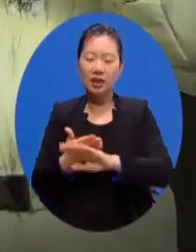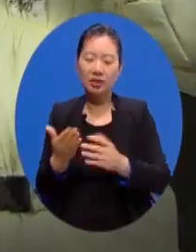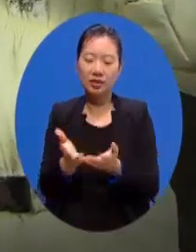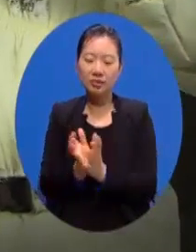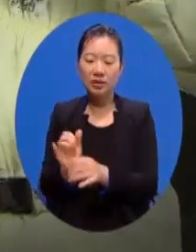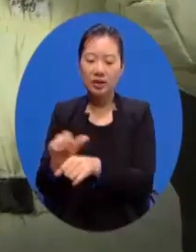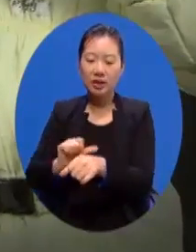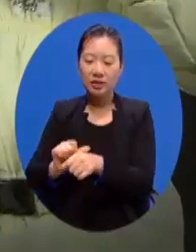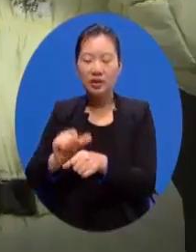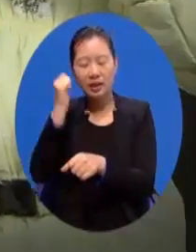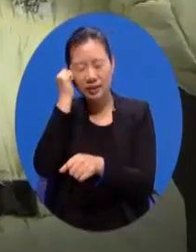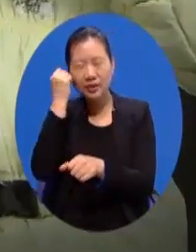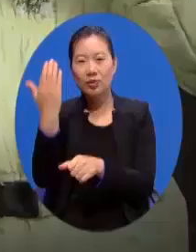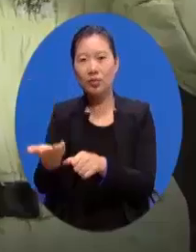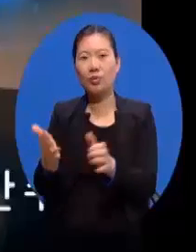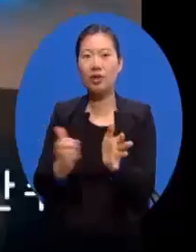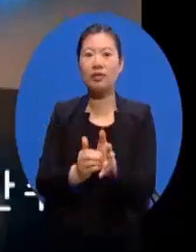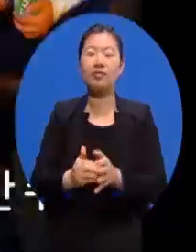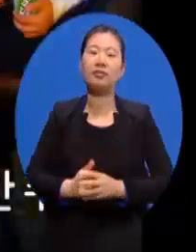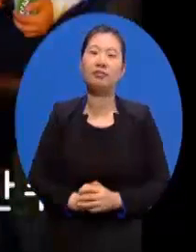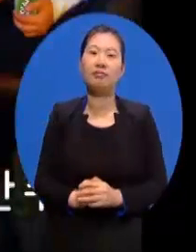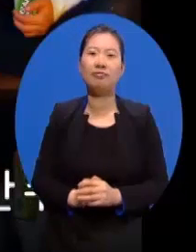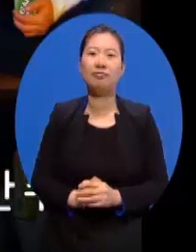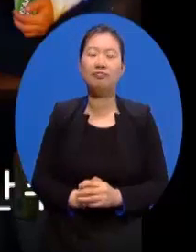팀은 5시간을 자게 했습니다.